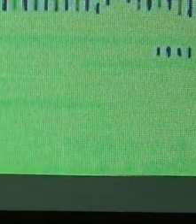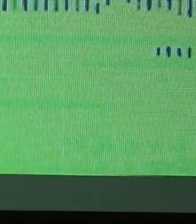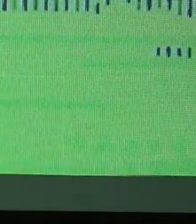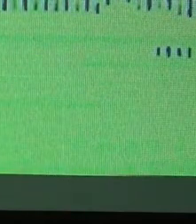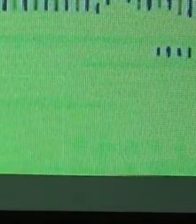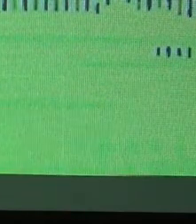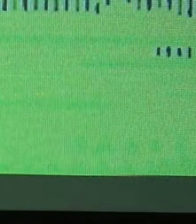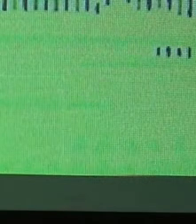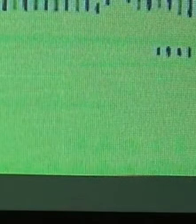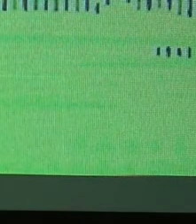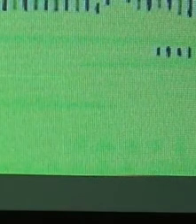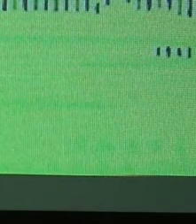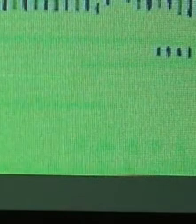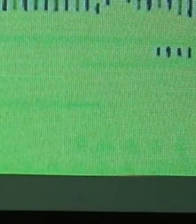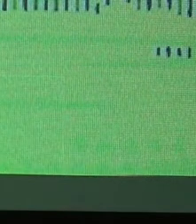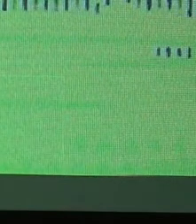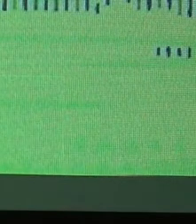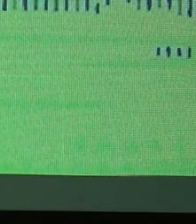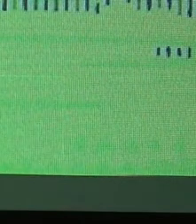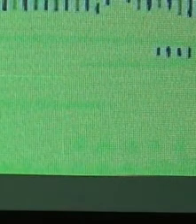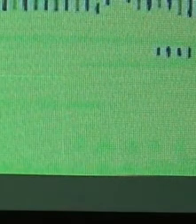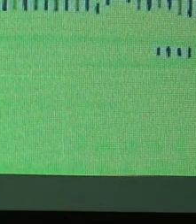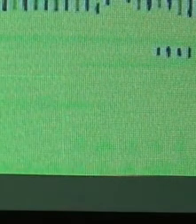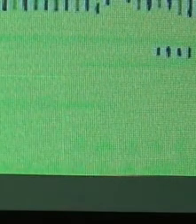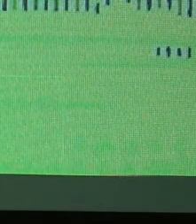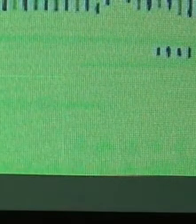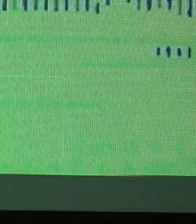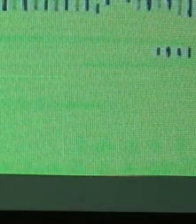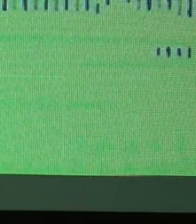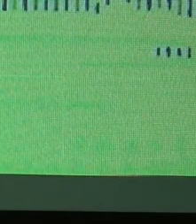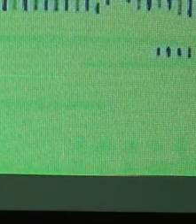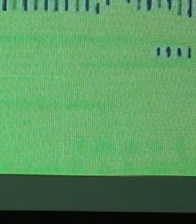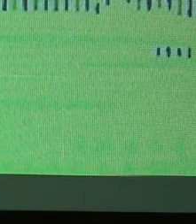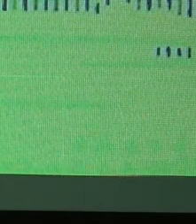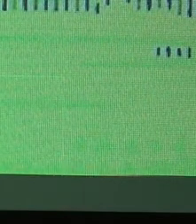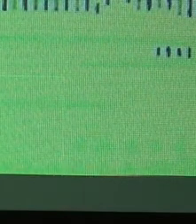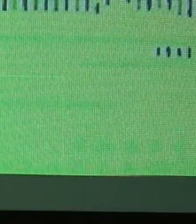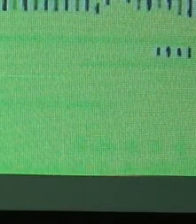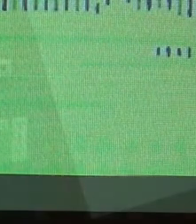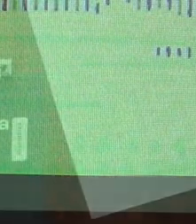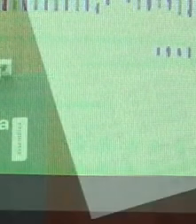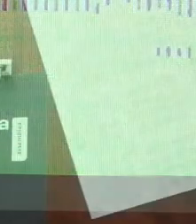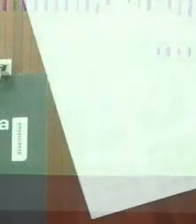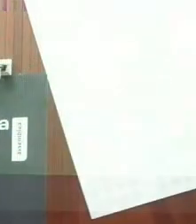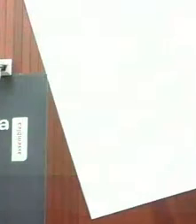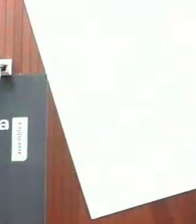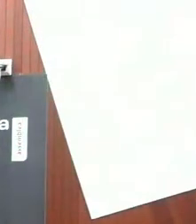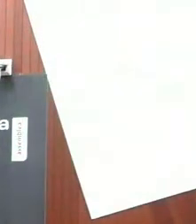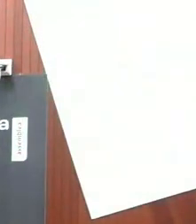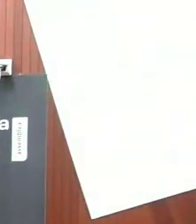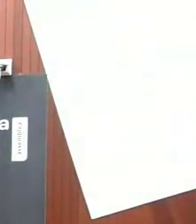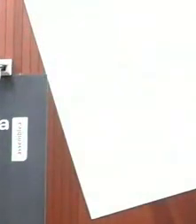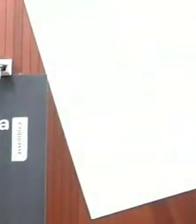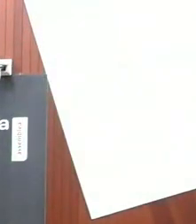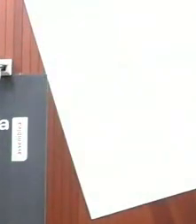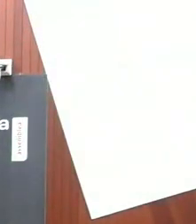experiència i valoraran alguns dels punts que s'han debatut a la conferència. El